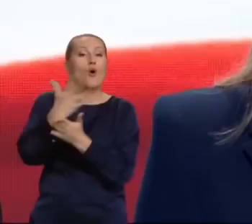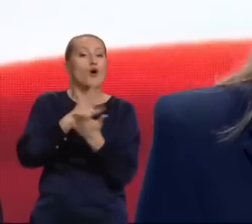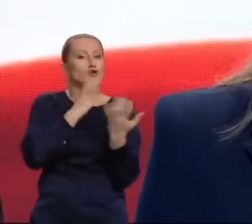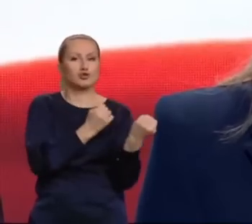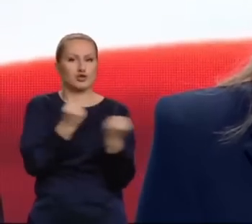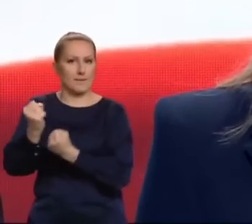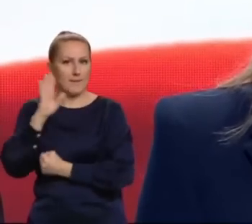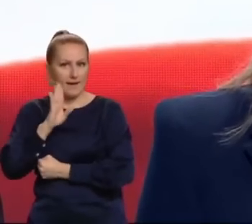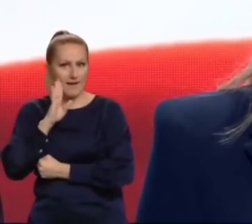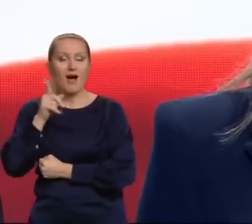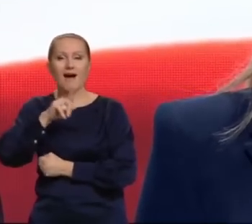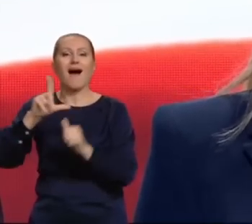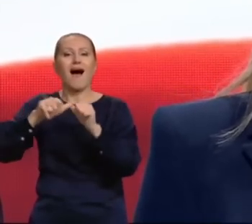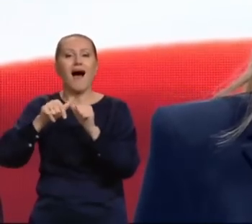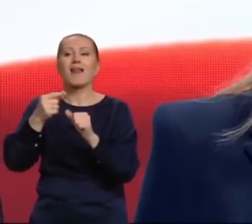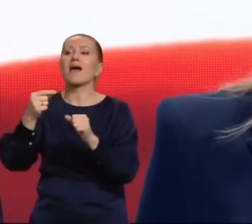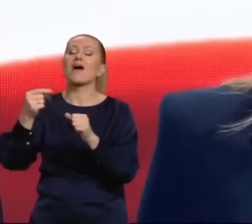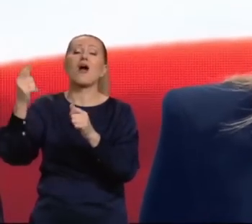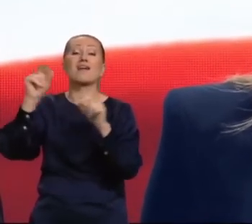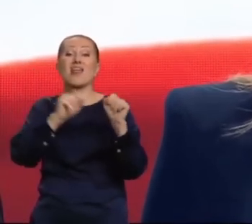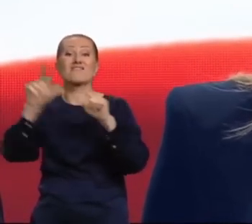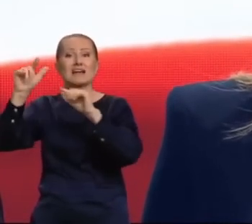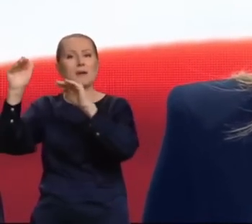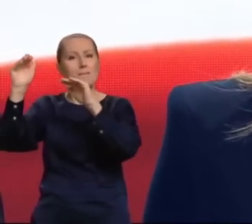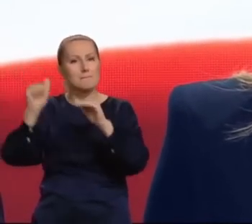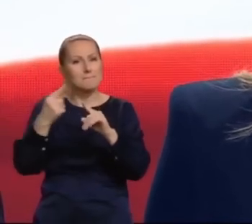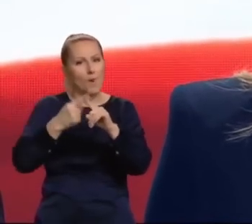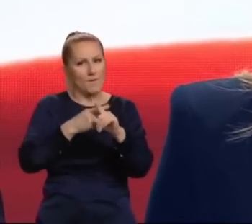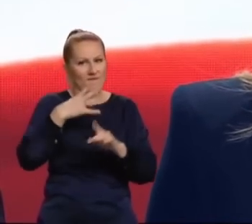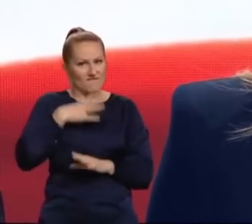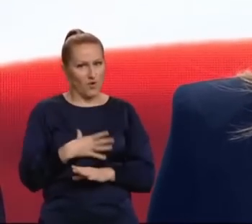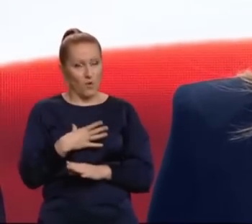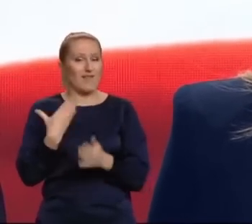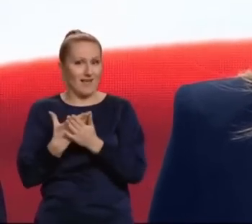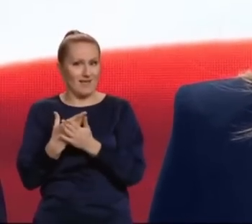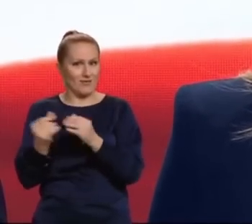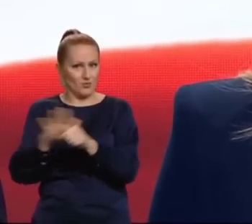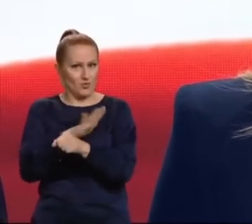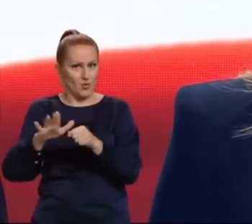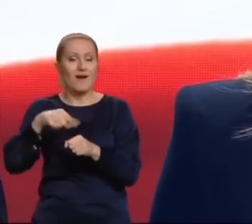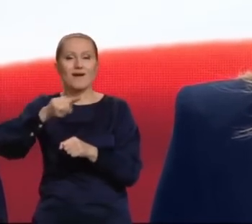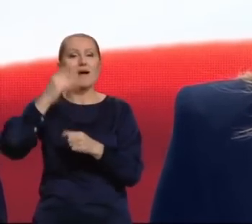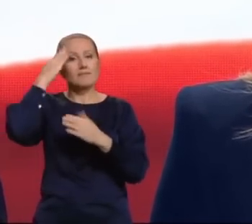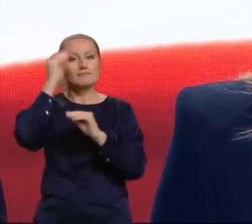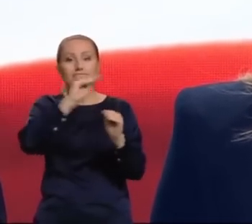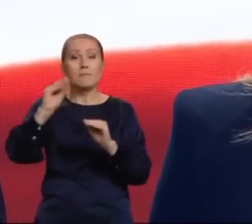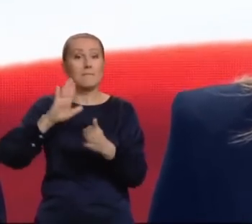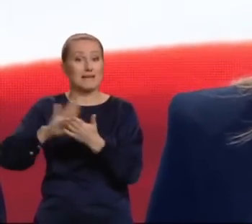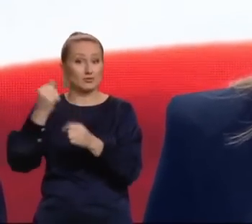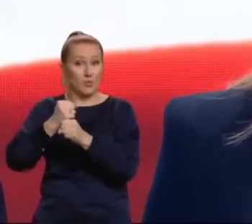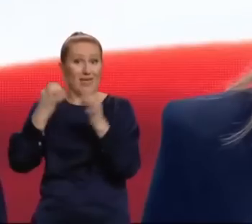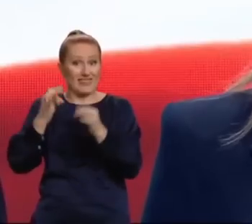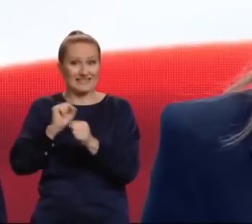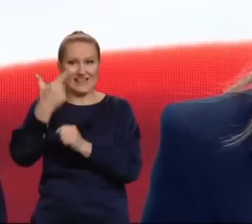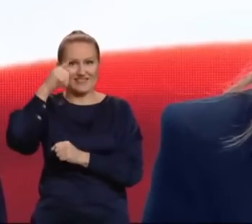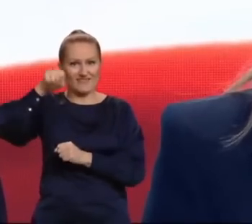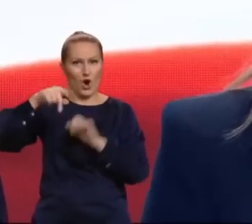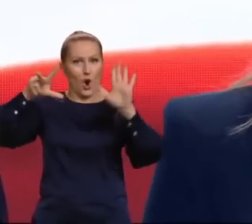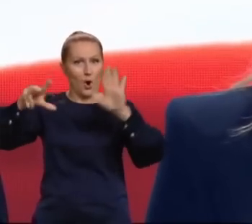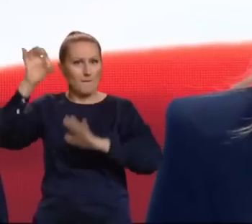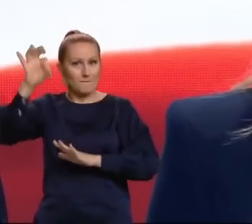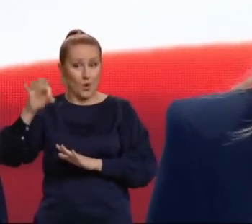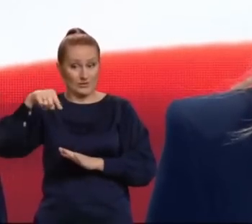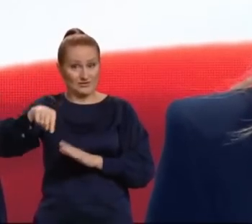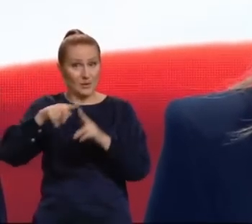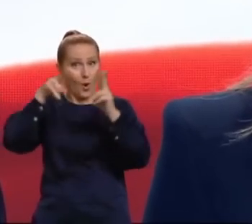pracowników kosztem wolniejszej redukcji inflacji. Dla porządku przypomnijmy, że według danych Eurostatu bezrobocie obecnie wynosi 2,8% w sierpniu